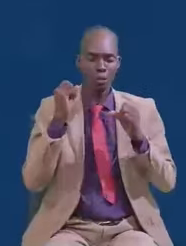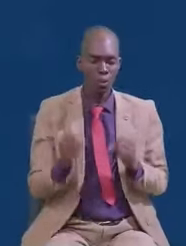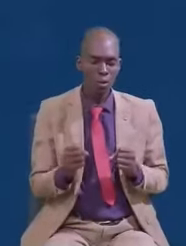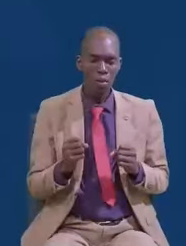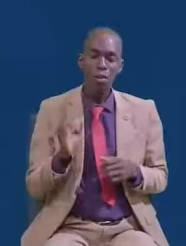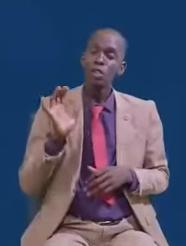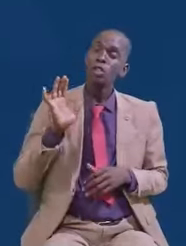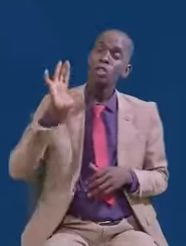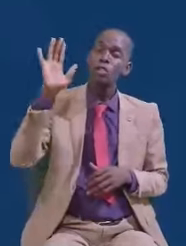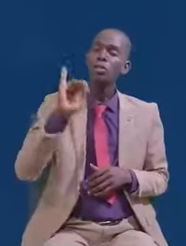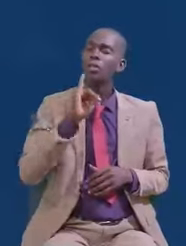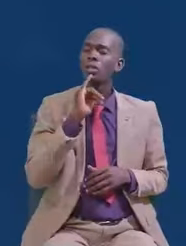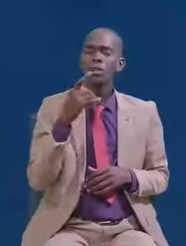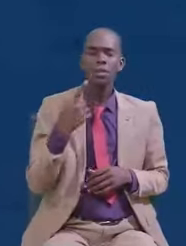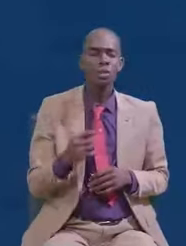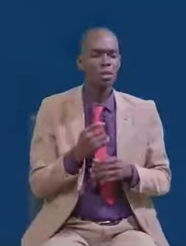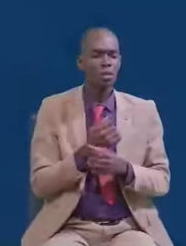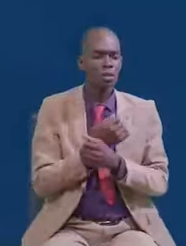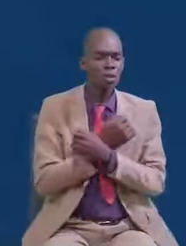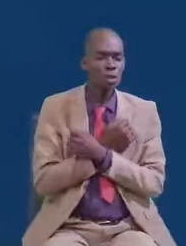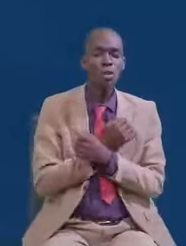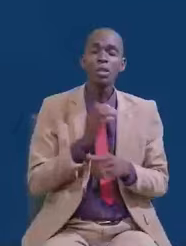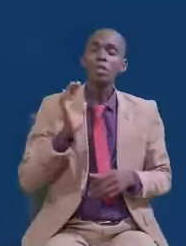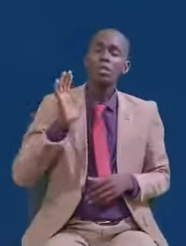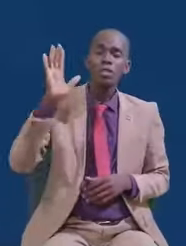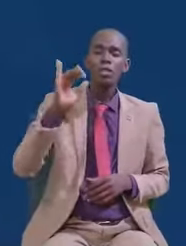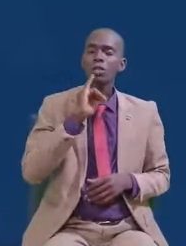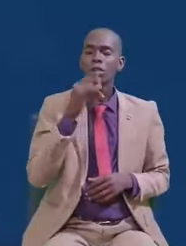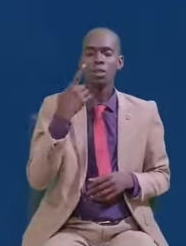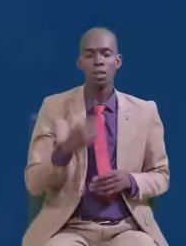l'amour, à toi la manifestation.